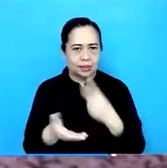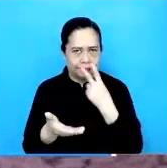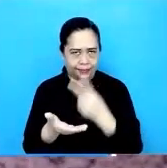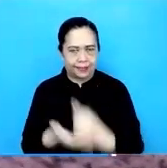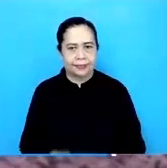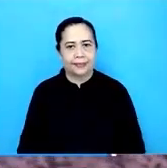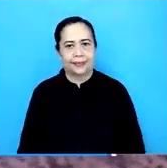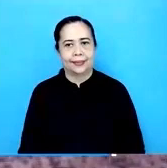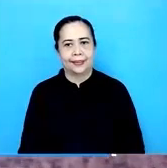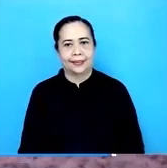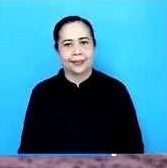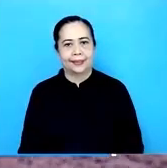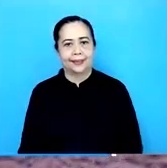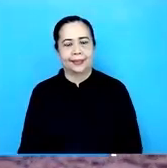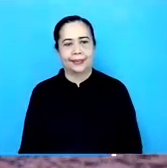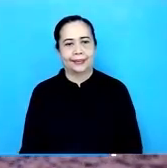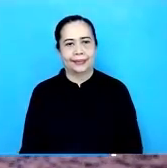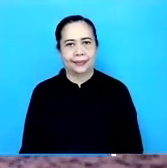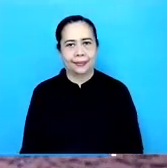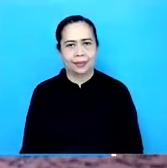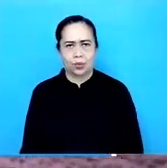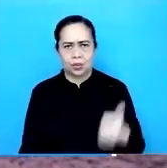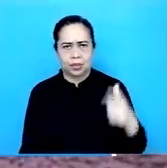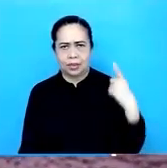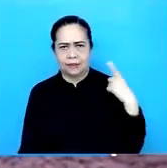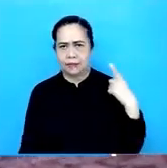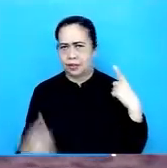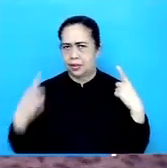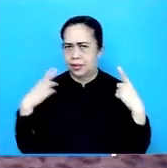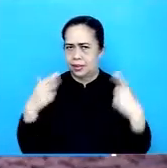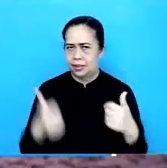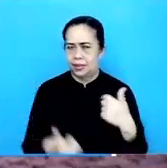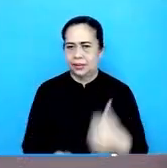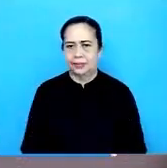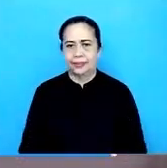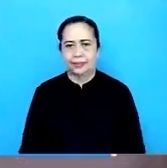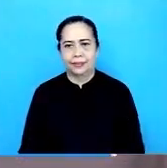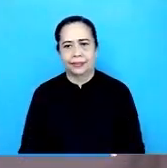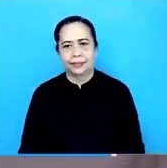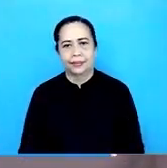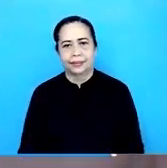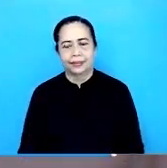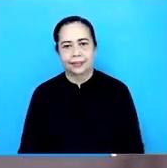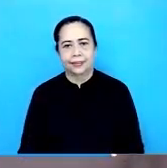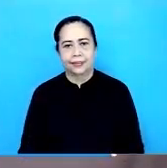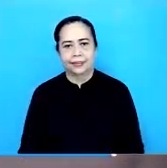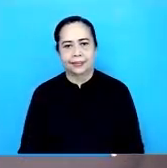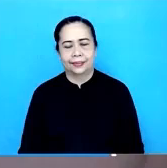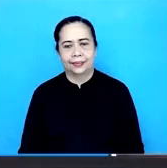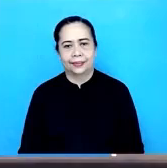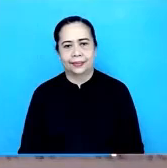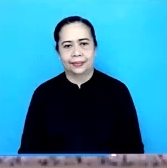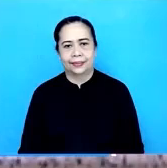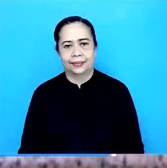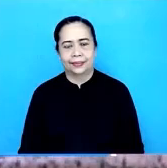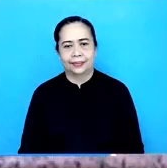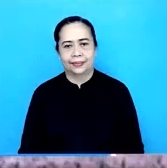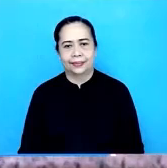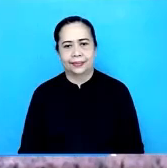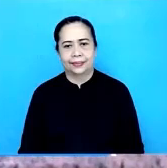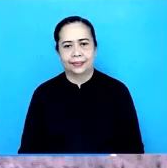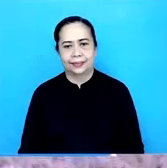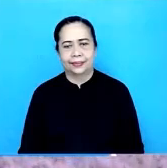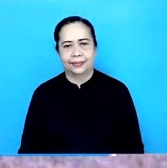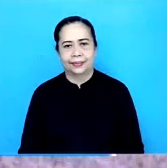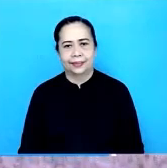And? Diyan, right-handed ka ba or left-handed? Right-handed. Okay. Dito ka. Sa kabila. Para hindi ka mahirapan. Okay. Yes. Patong ba to? Yes.